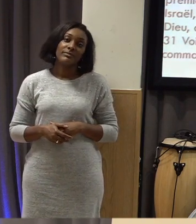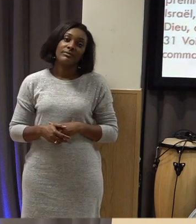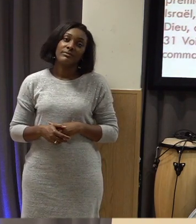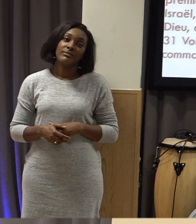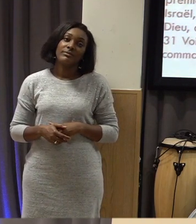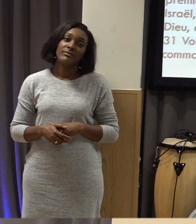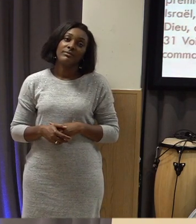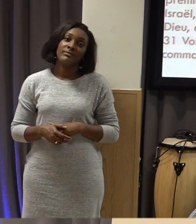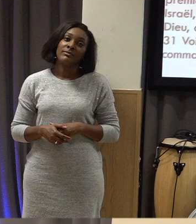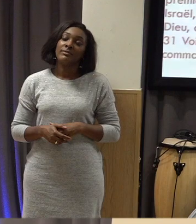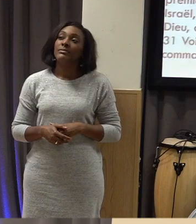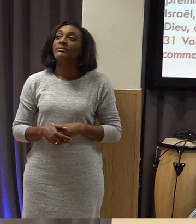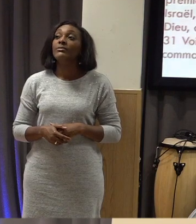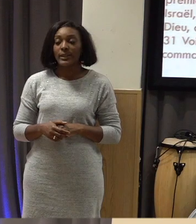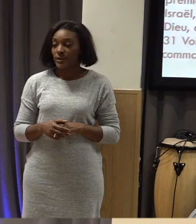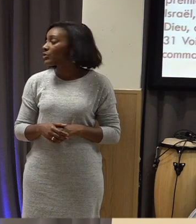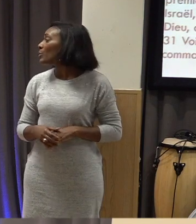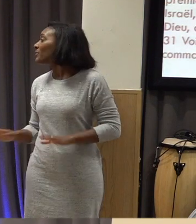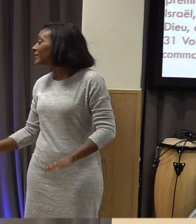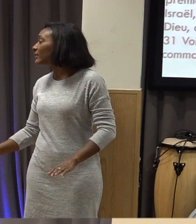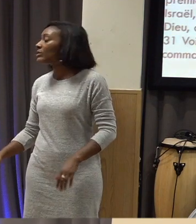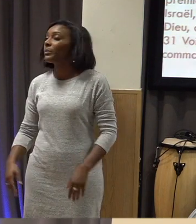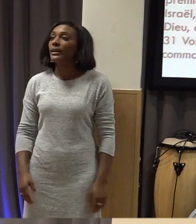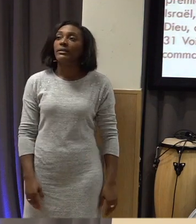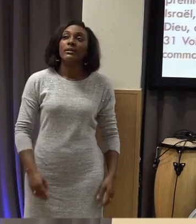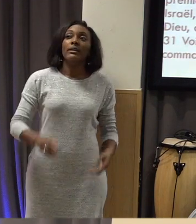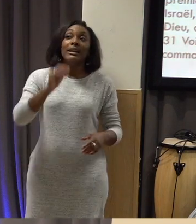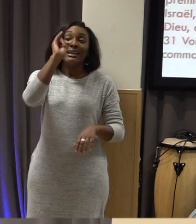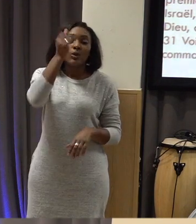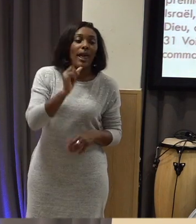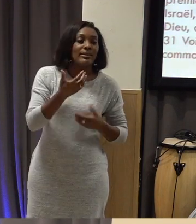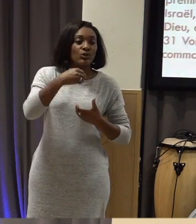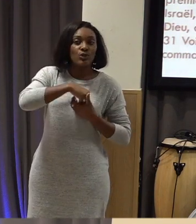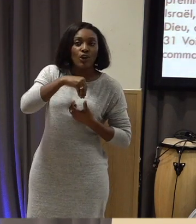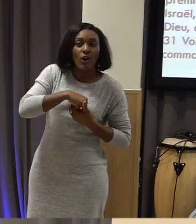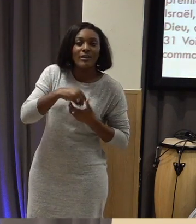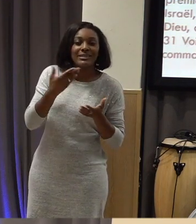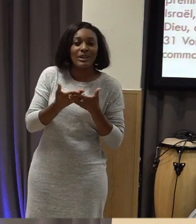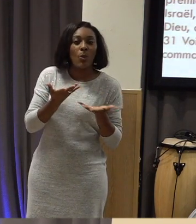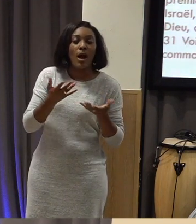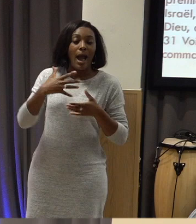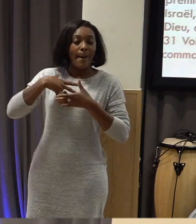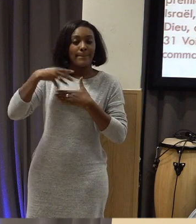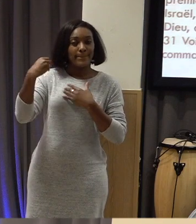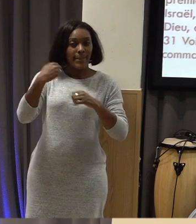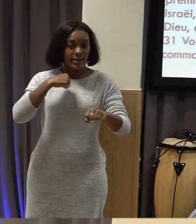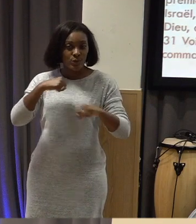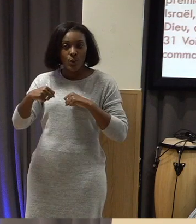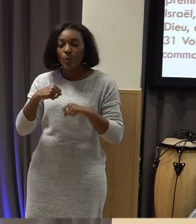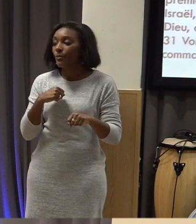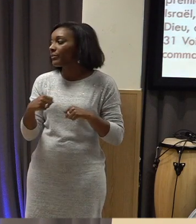à Dieu. » Je répète, l'idolâtrie interne est une action de l'âme.